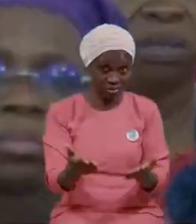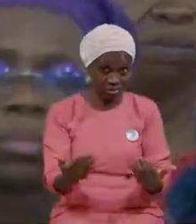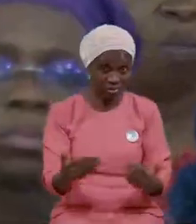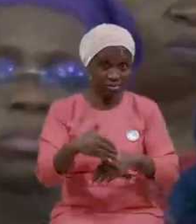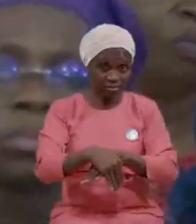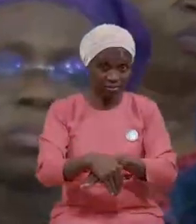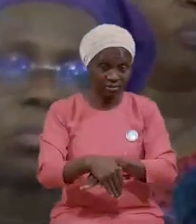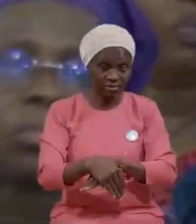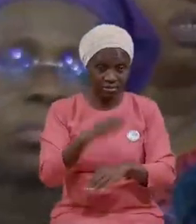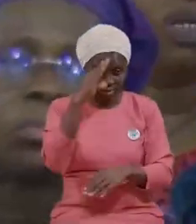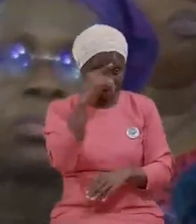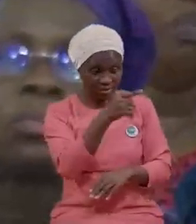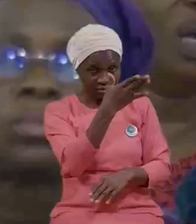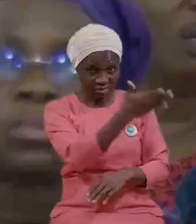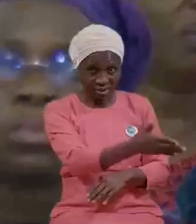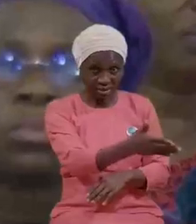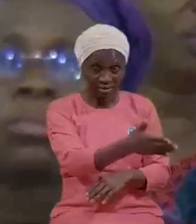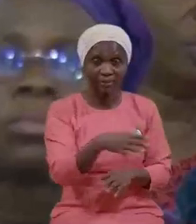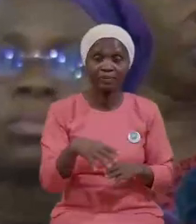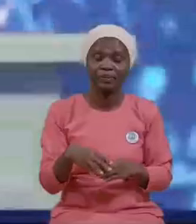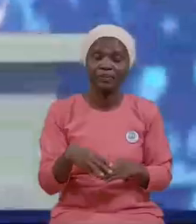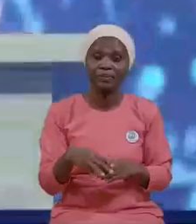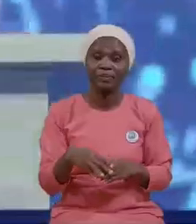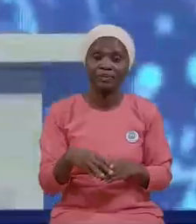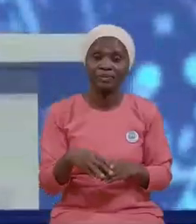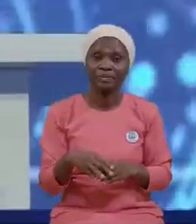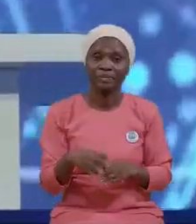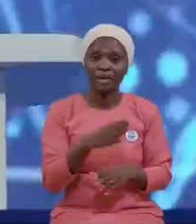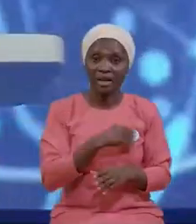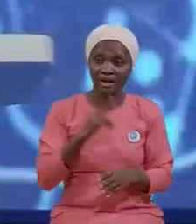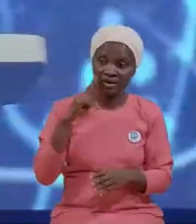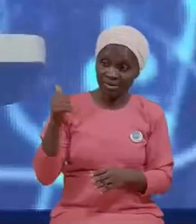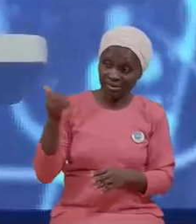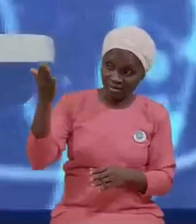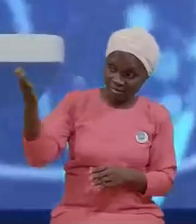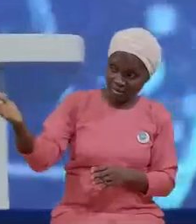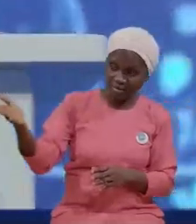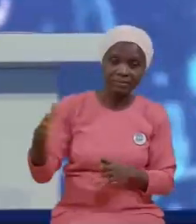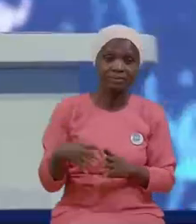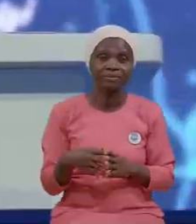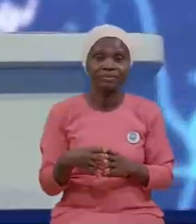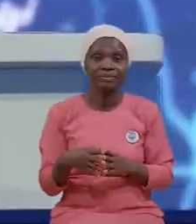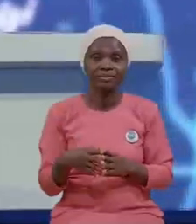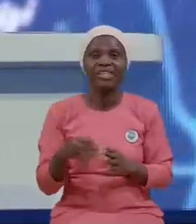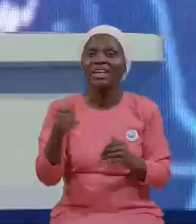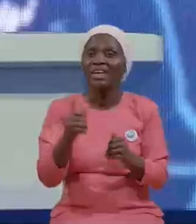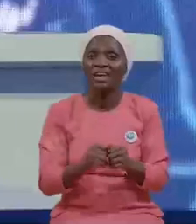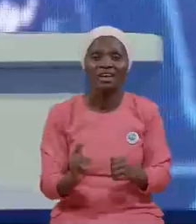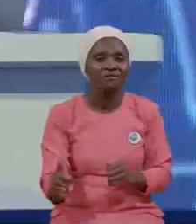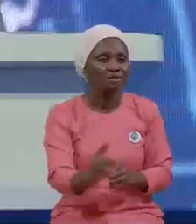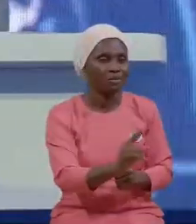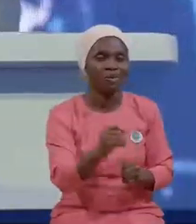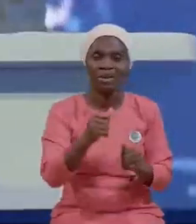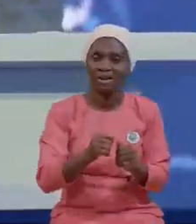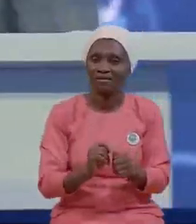elle, lui qui est de l'autre côté, et elle aussi qui est de l'autre côté, tout le monde est partout.